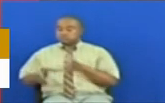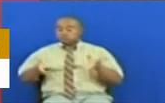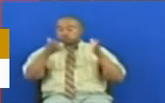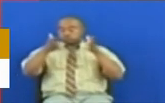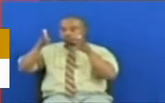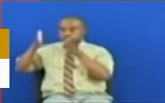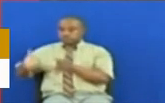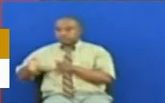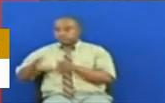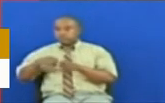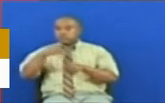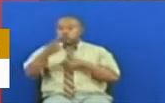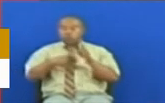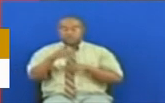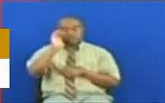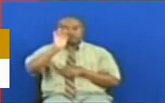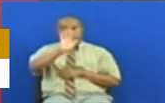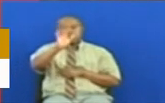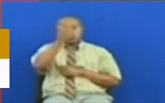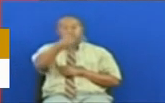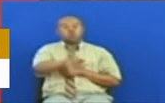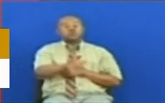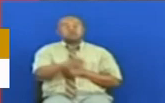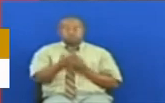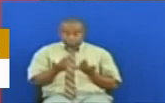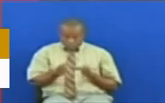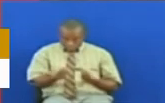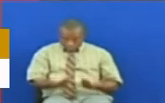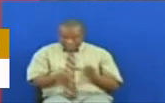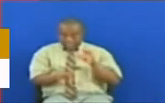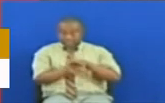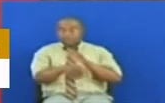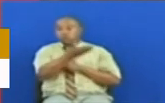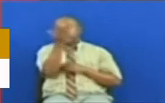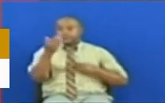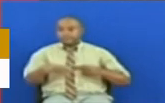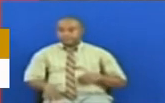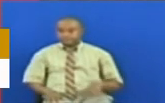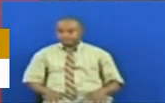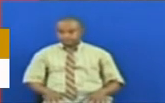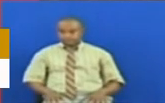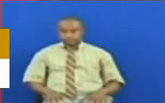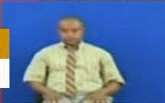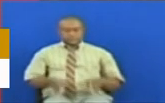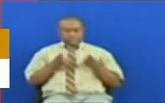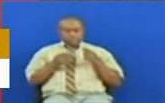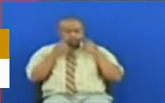alafu waendelee na safari yao kwenda kuuza mzigo wao mbele ya safari. Sasa ukiangalia haya